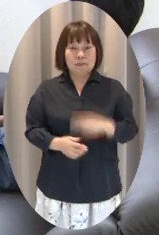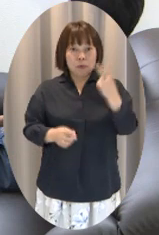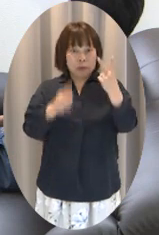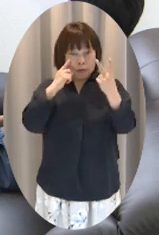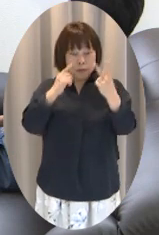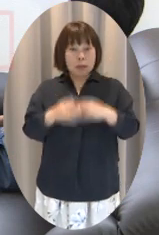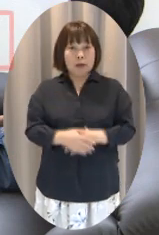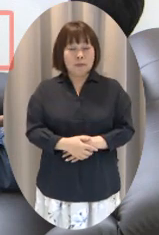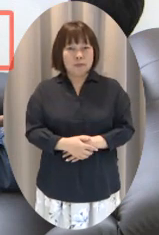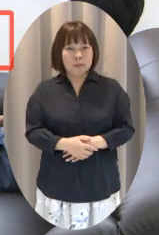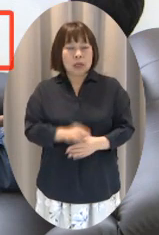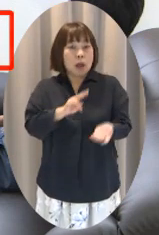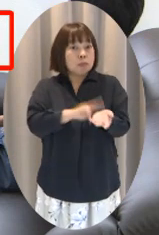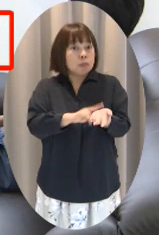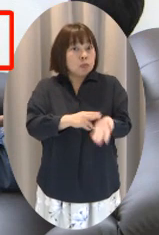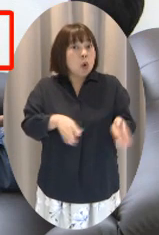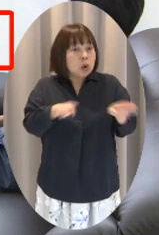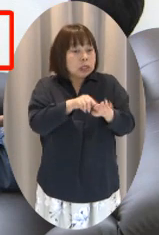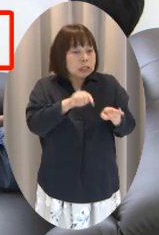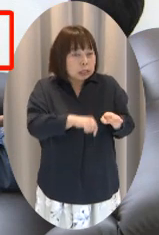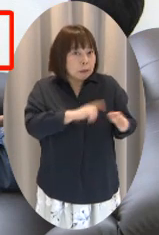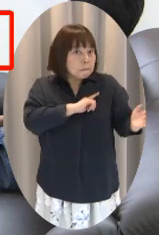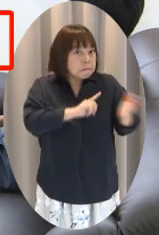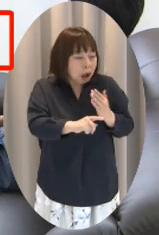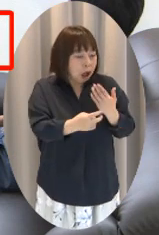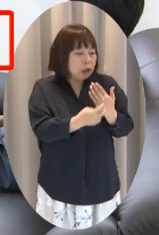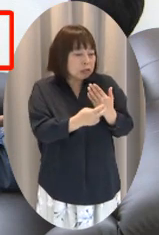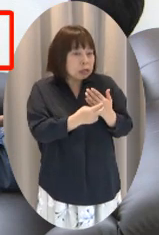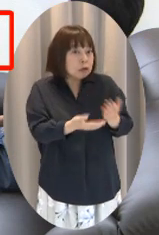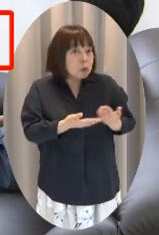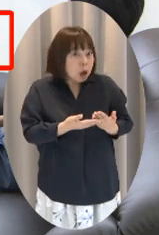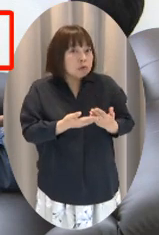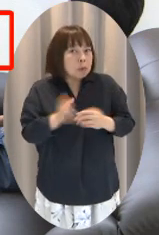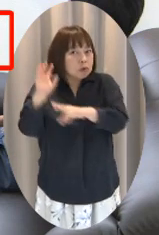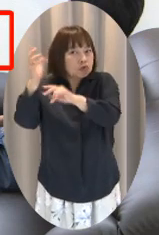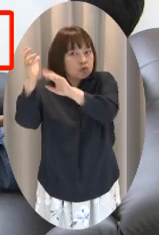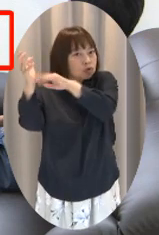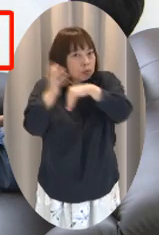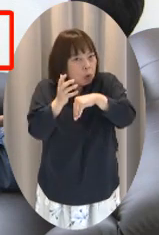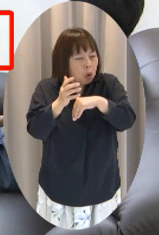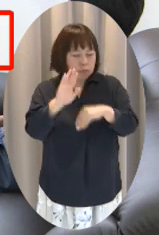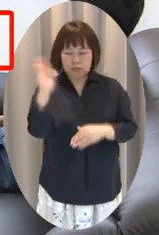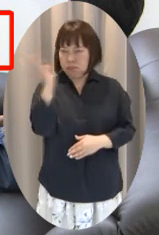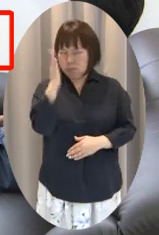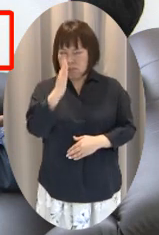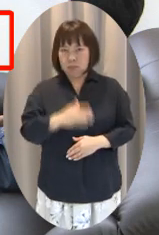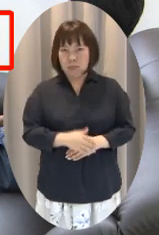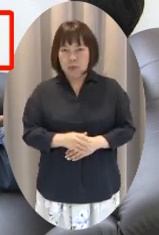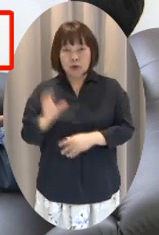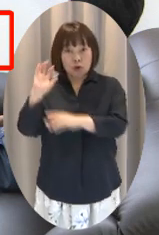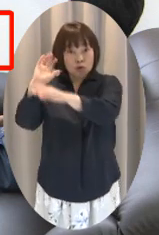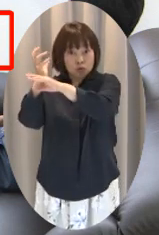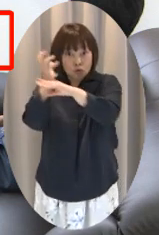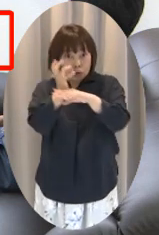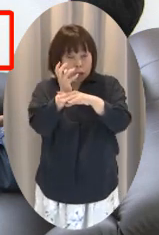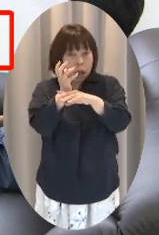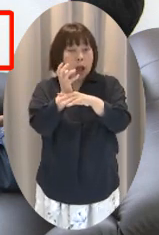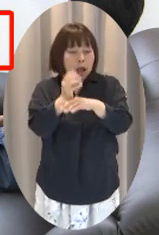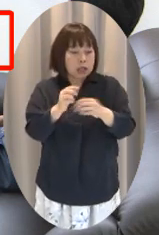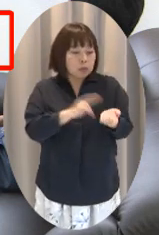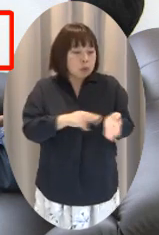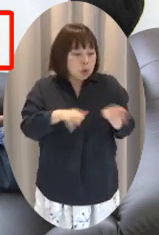2点目、病院で早く診察してもらうために要請しない。救急車で病院に行